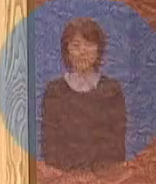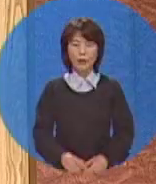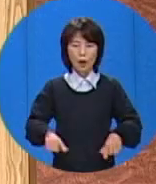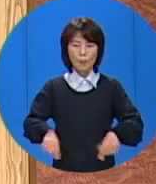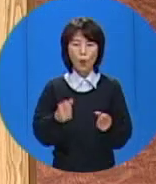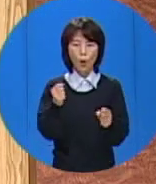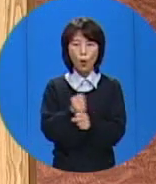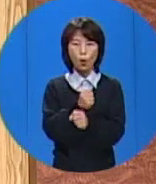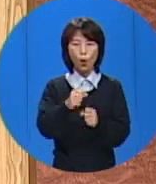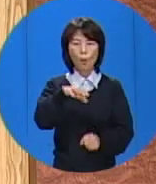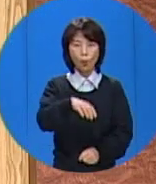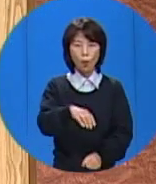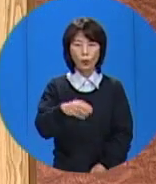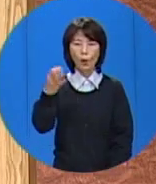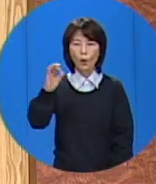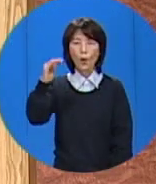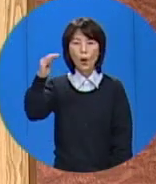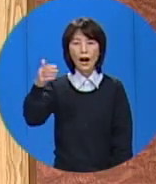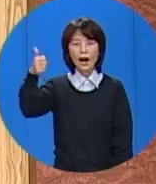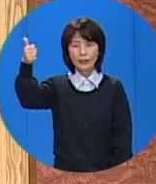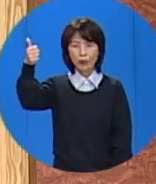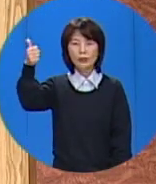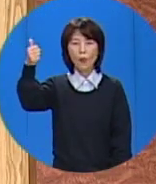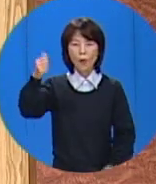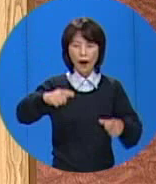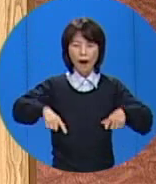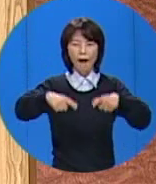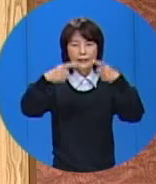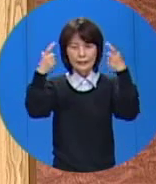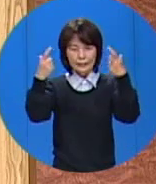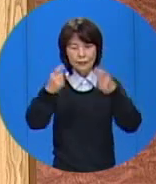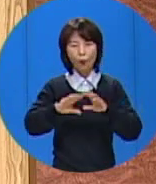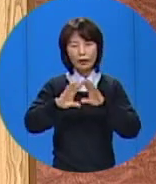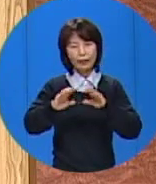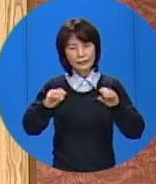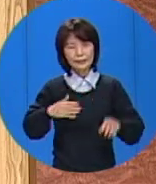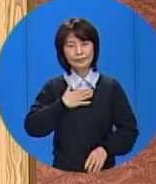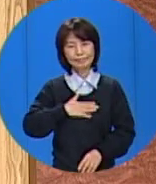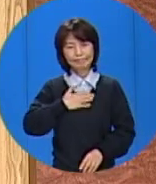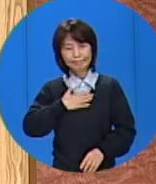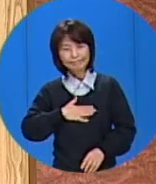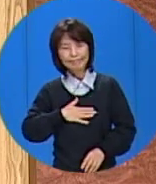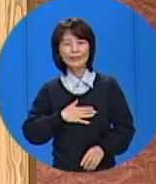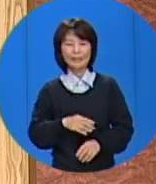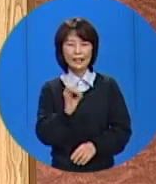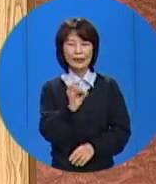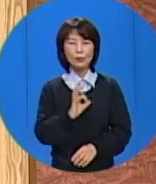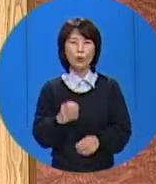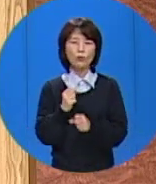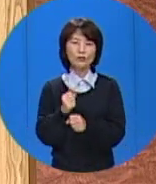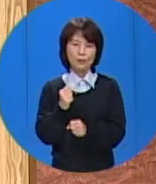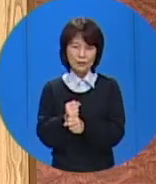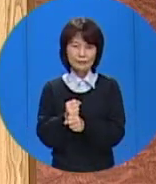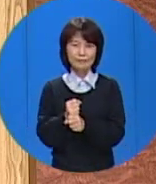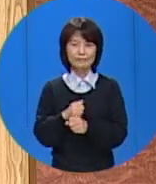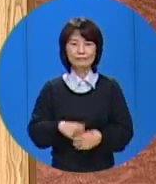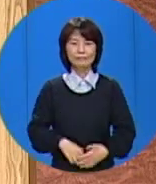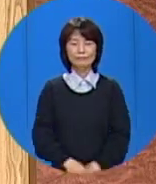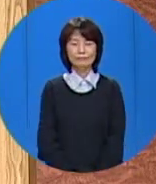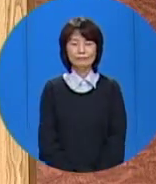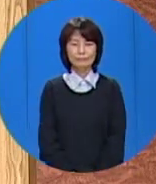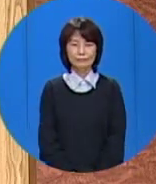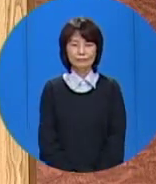木工房の金子さんは無垢材ならではの質感を生かした木工製品の製作に携わっています